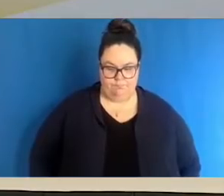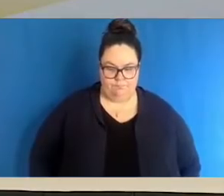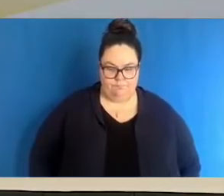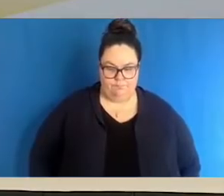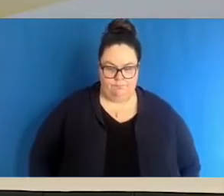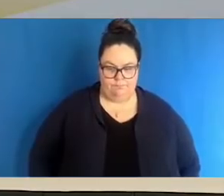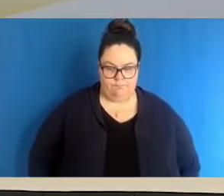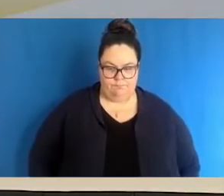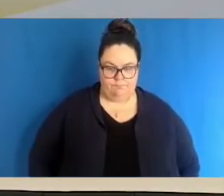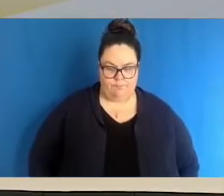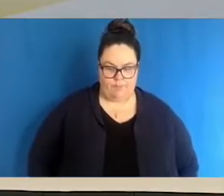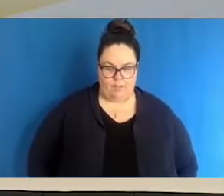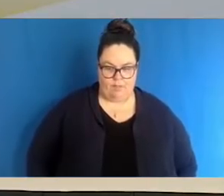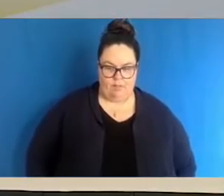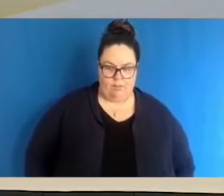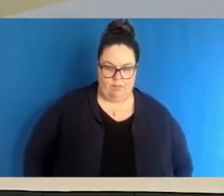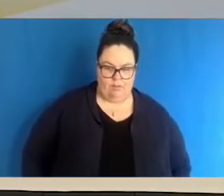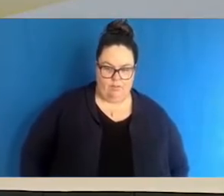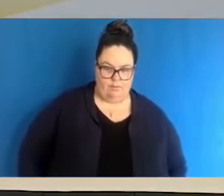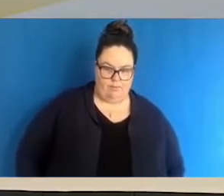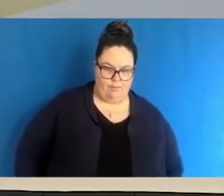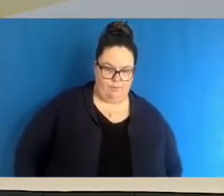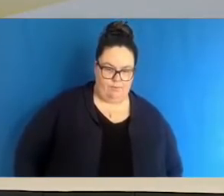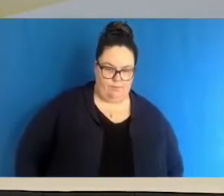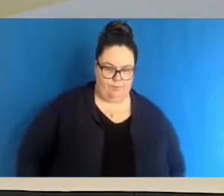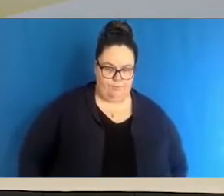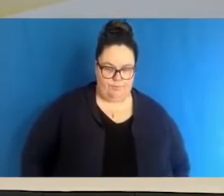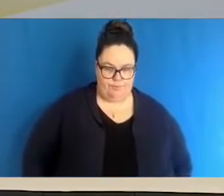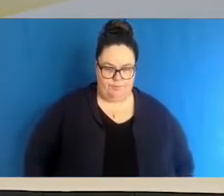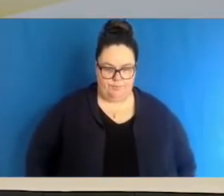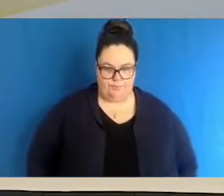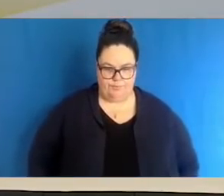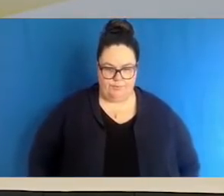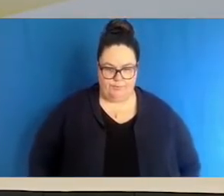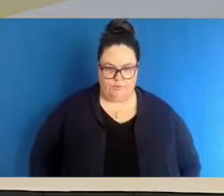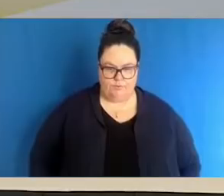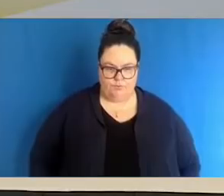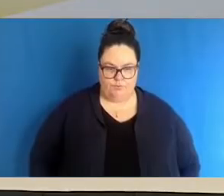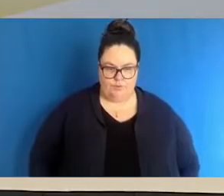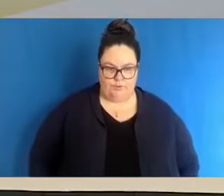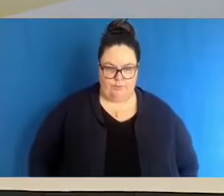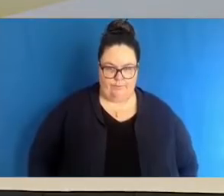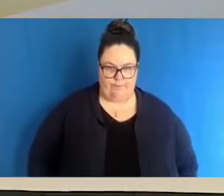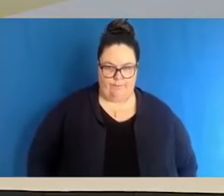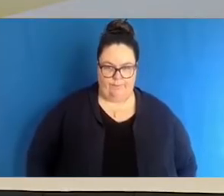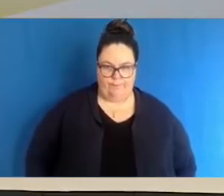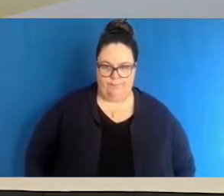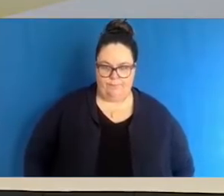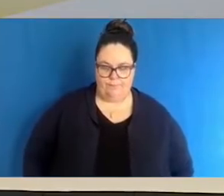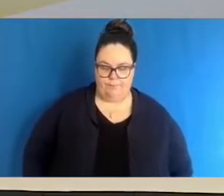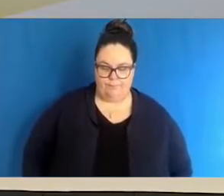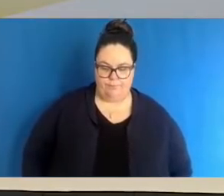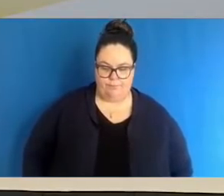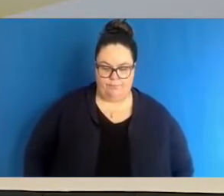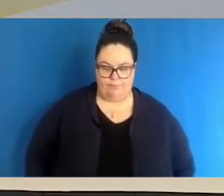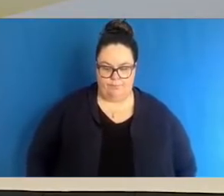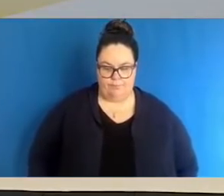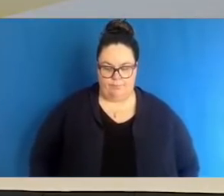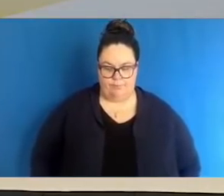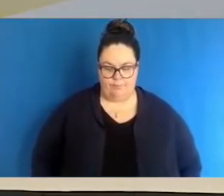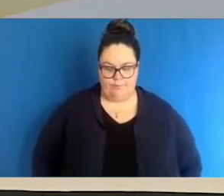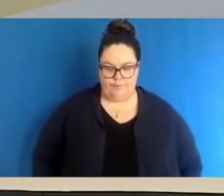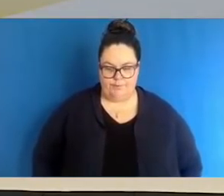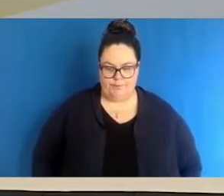là, mettre leur masque, suivre les mesures de santé publique. Et puis,